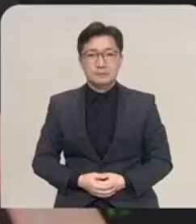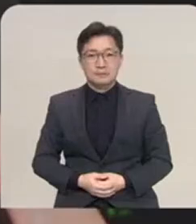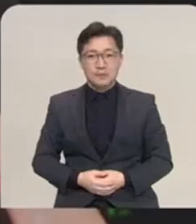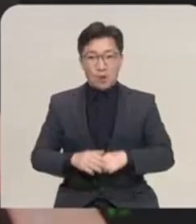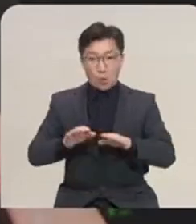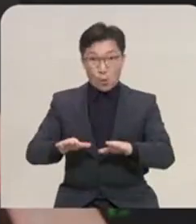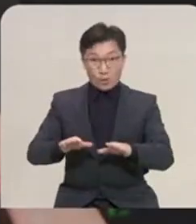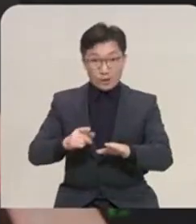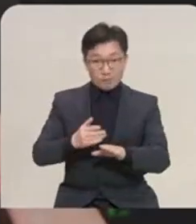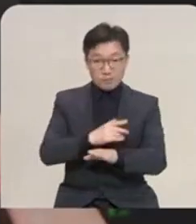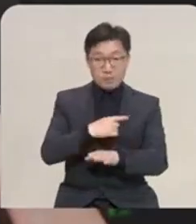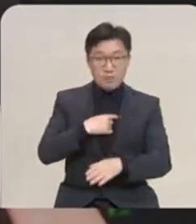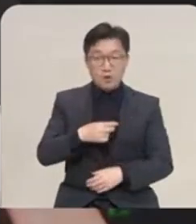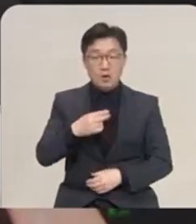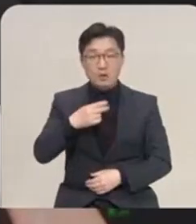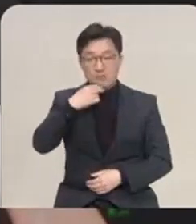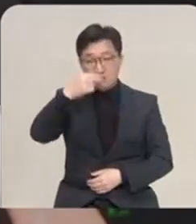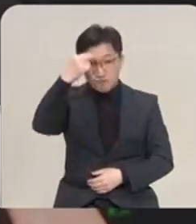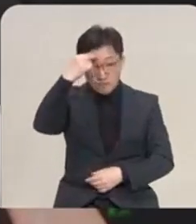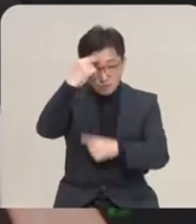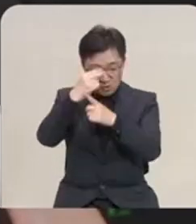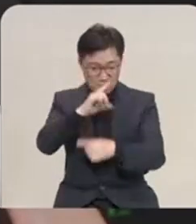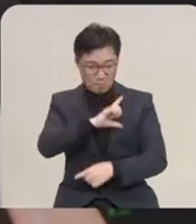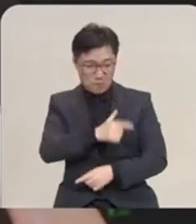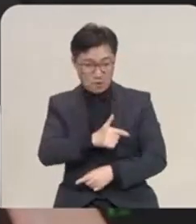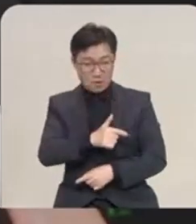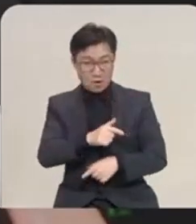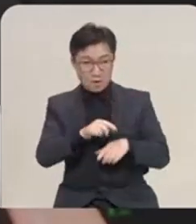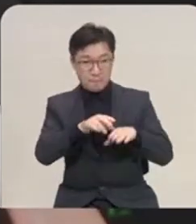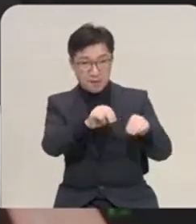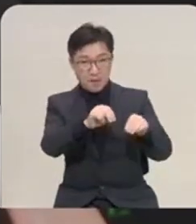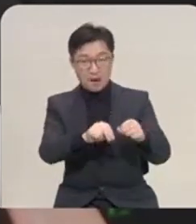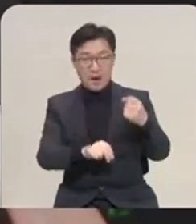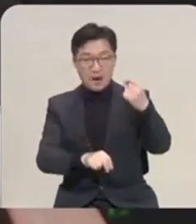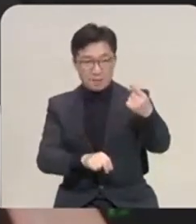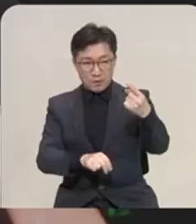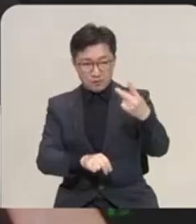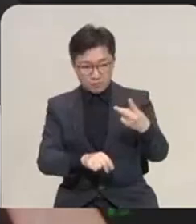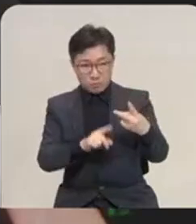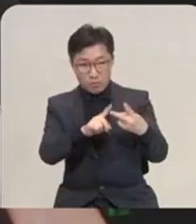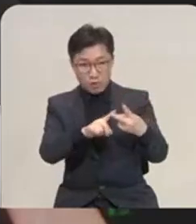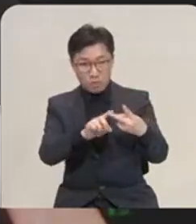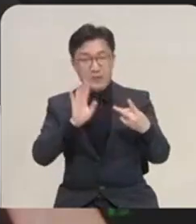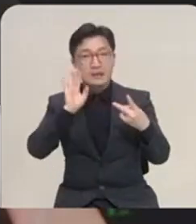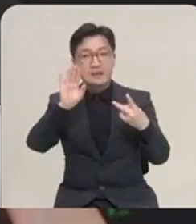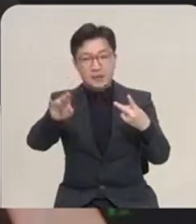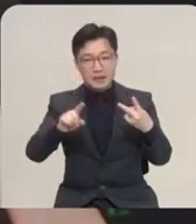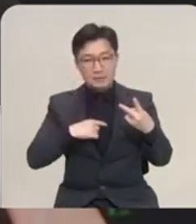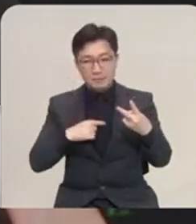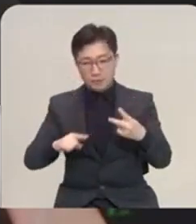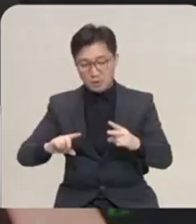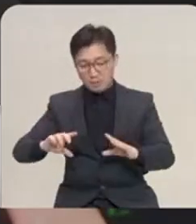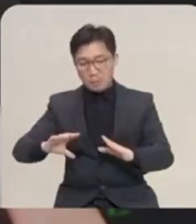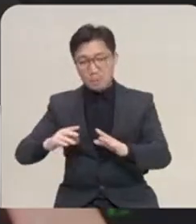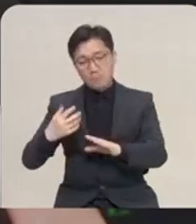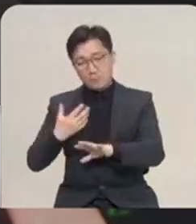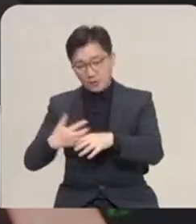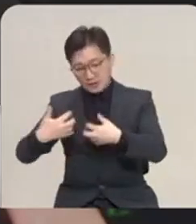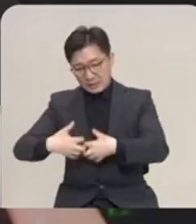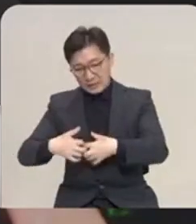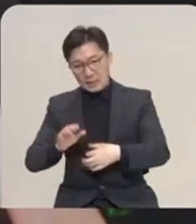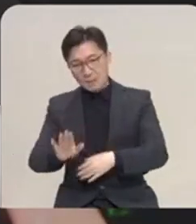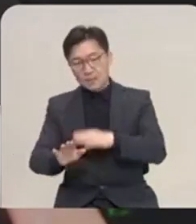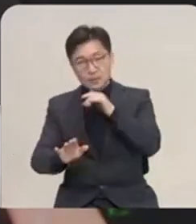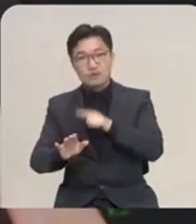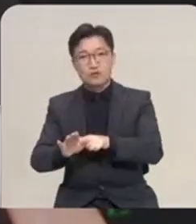오늘부터 음주운전으로 면허 취소를 두 번 당한 사람은 음주운전 방지 장치를 차해 달아야 합니다 술을